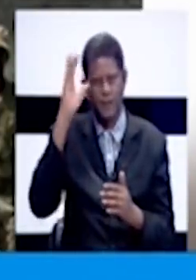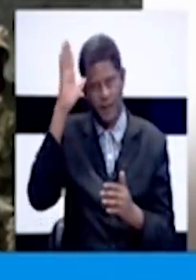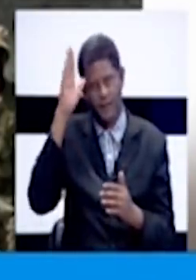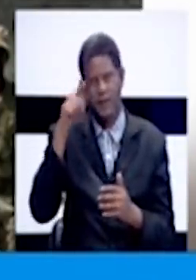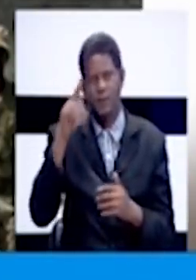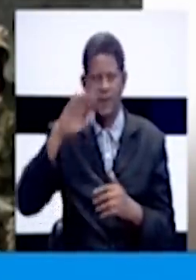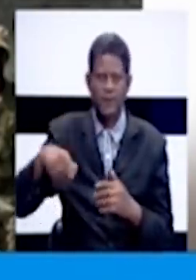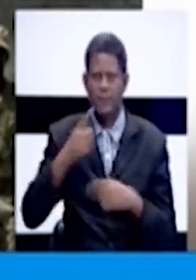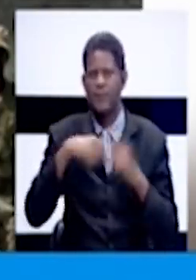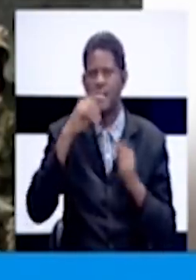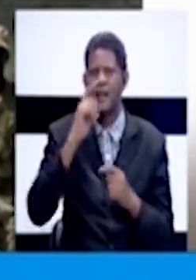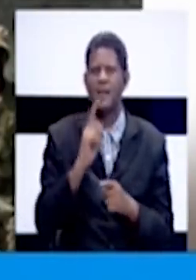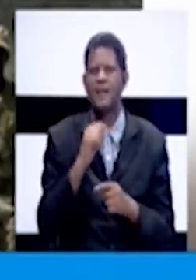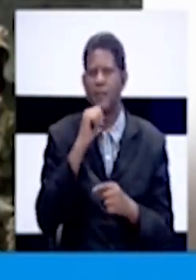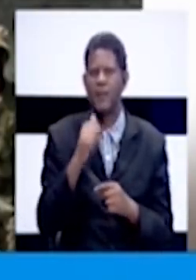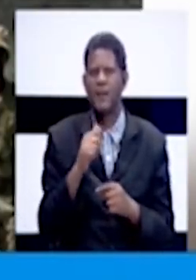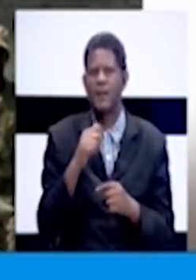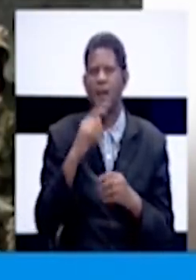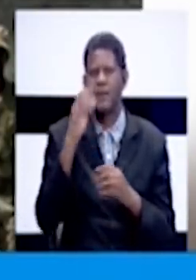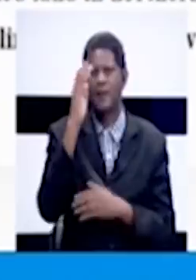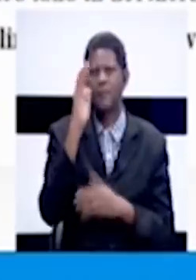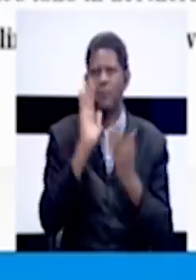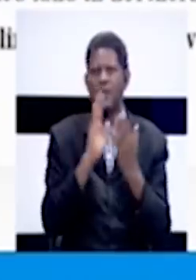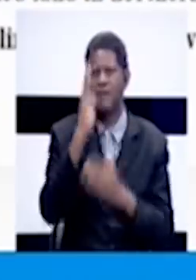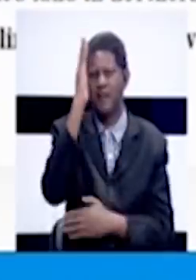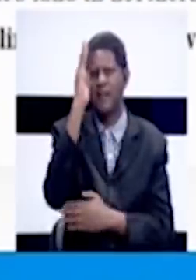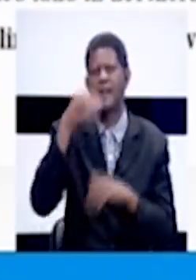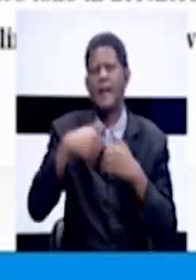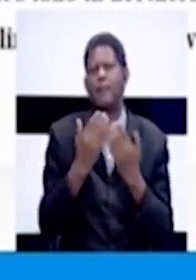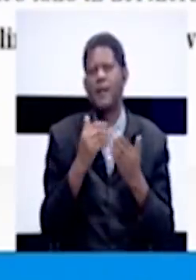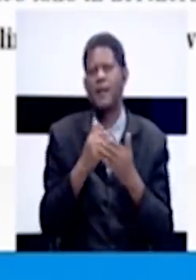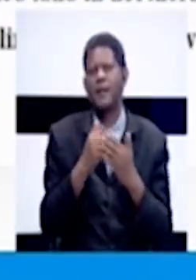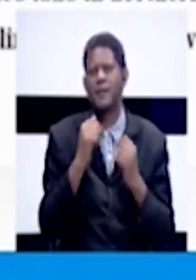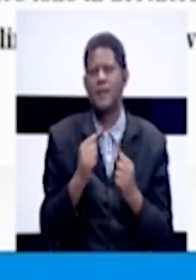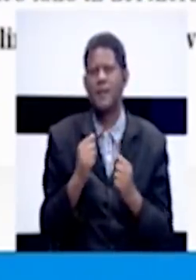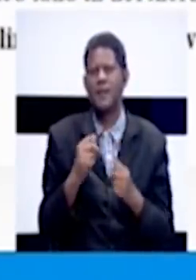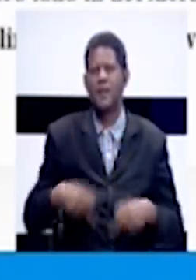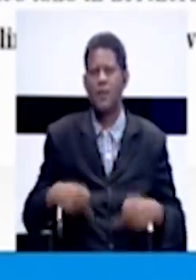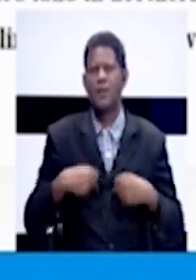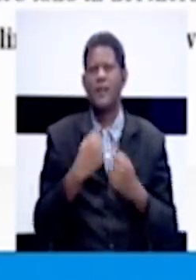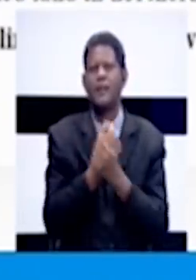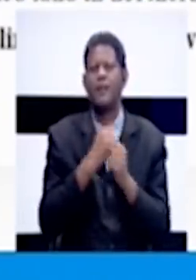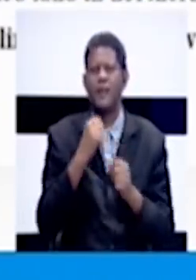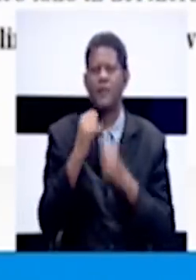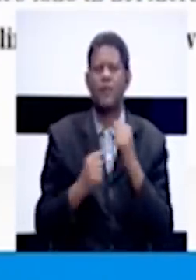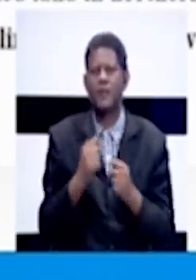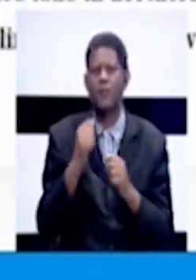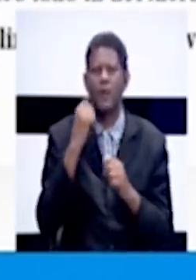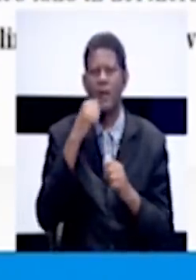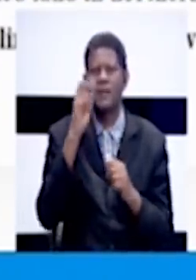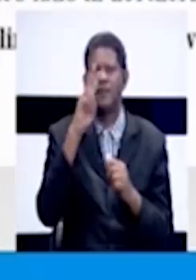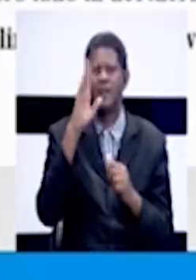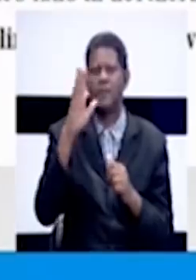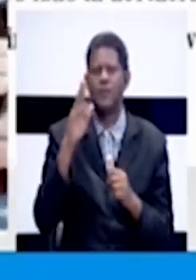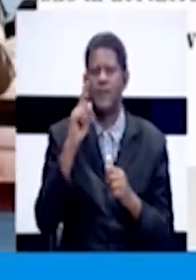ክመፅእ ኣይነበረንን ኣብ ቅድሚ ፈጣሪየይ ከመይ ገይረ ክቐርብ እየ ትብል ብጣዕሳም ህይወታ ንምድሓን ዝሃደመት ጓል 25 ዓመት